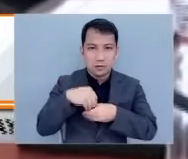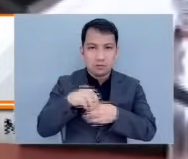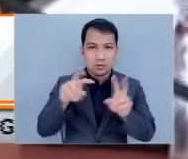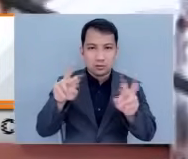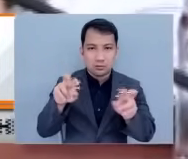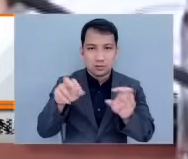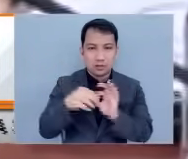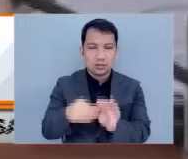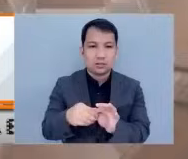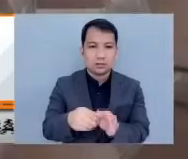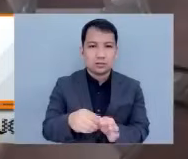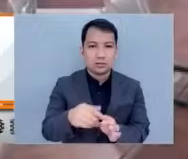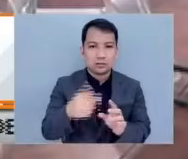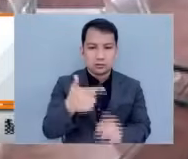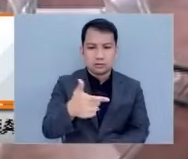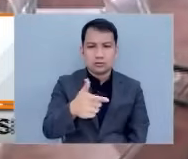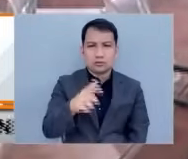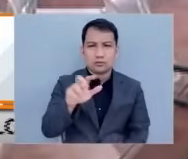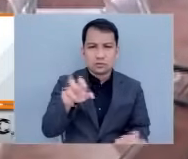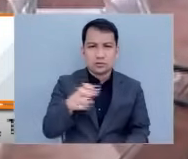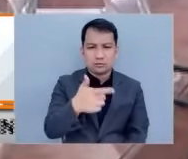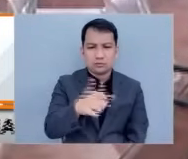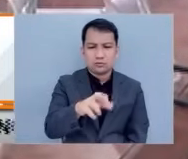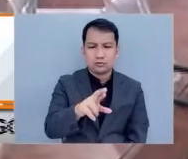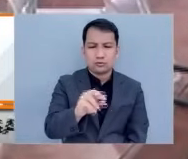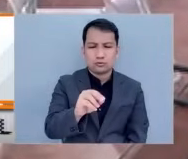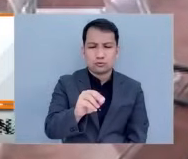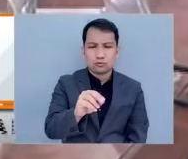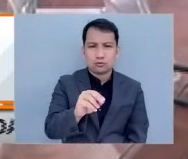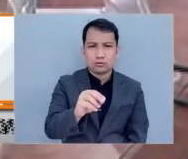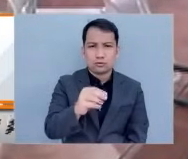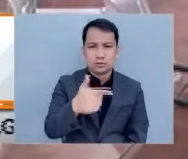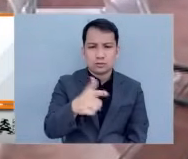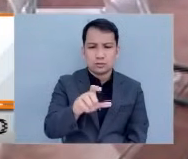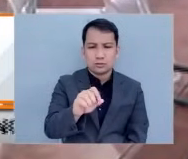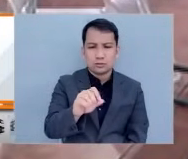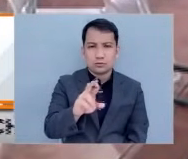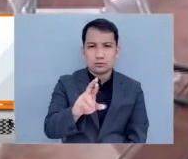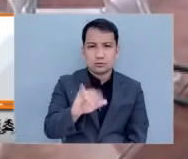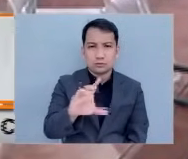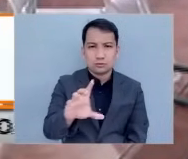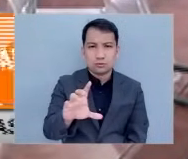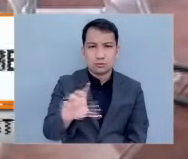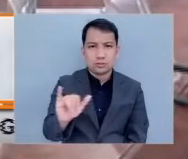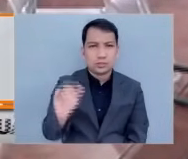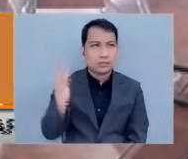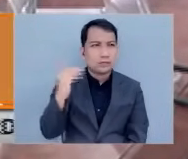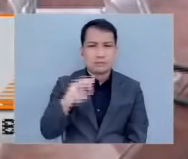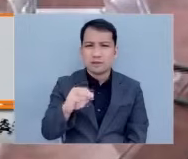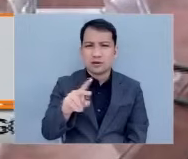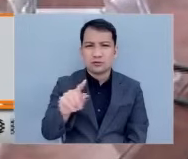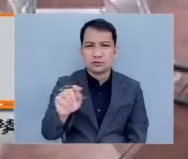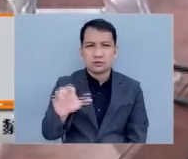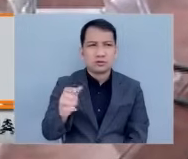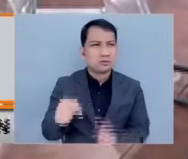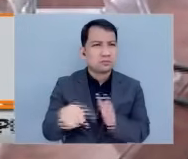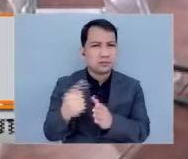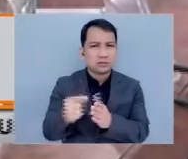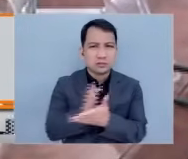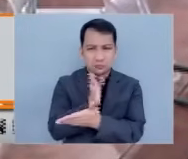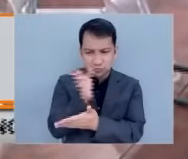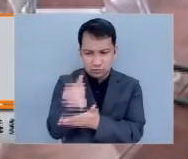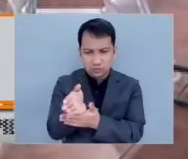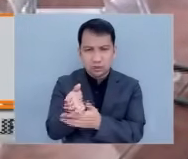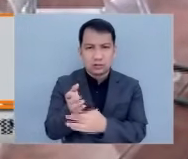Glory Mountain. Minsan po pumupunta din po doon si former President Rodrigo Duterte